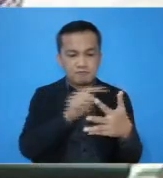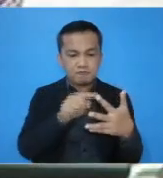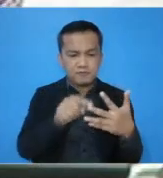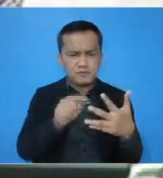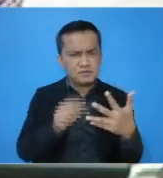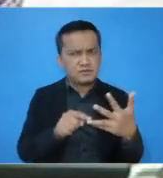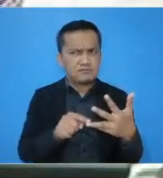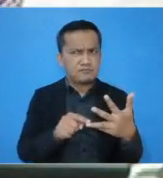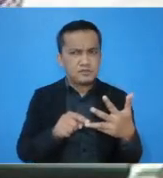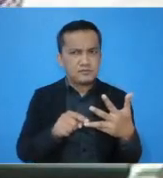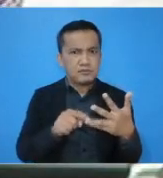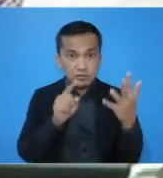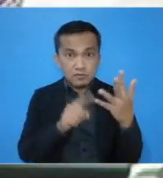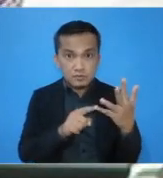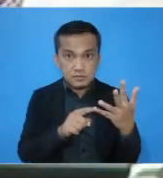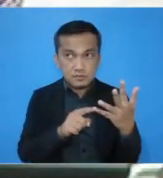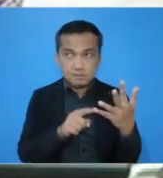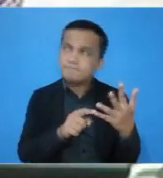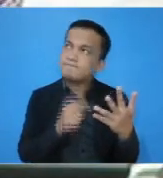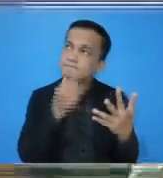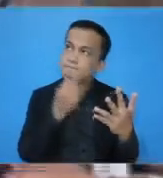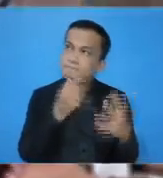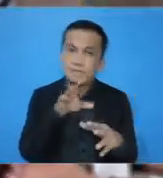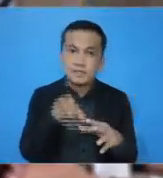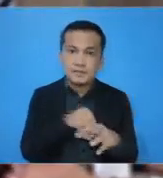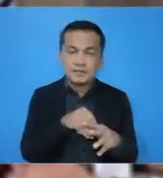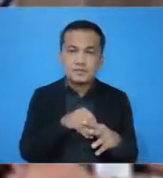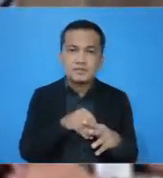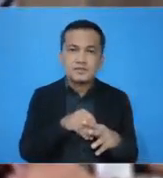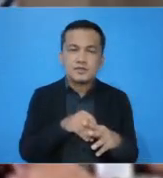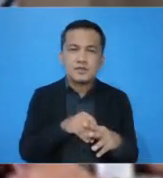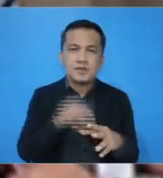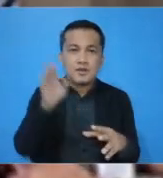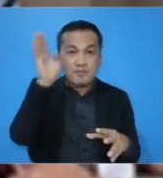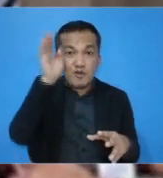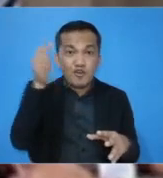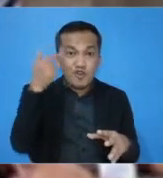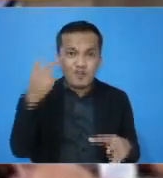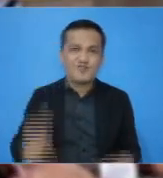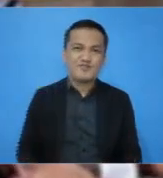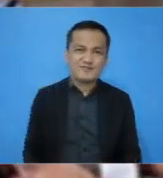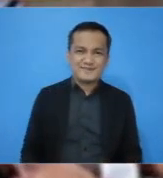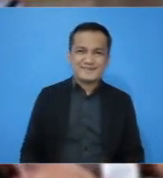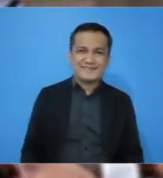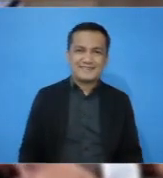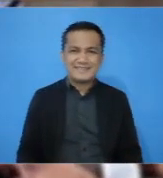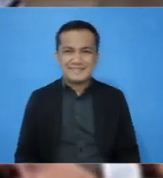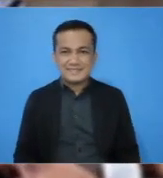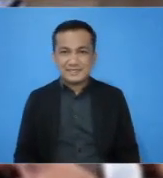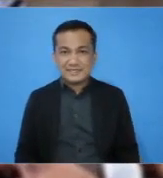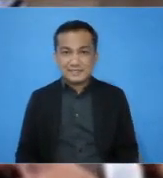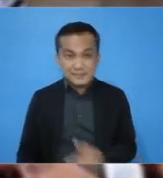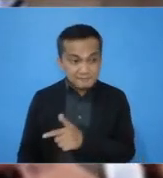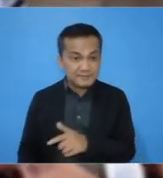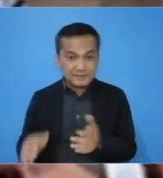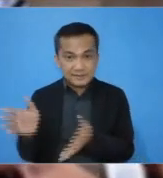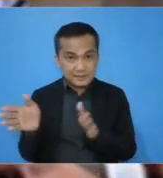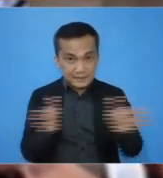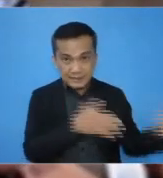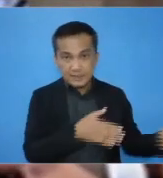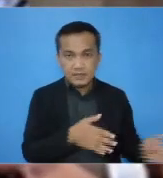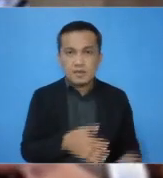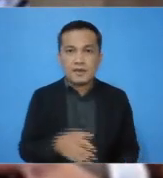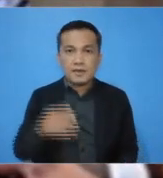also Senator Bongo. Samantala, lumutang din ang tambalang Ping Lacson at Tito